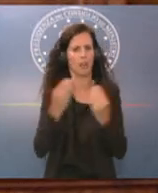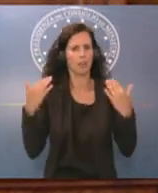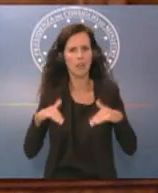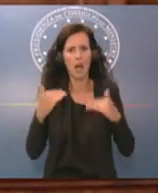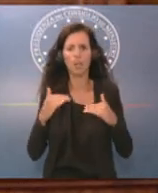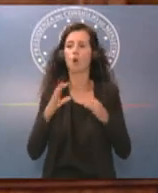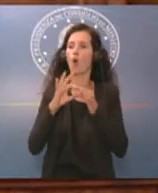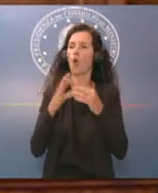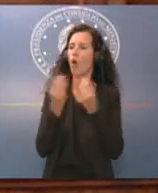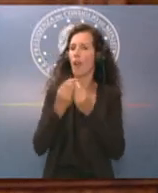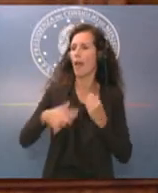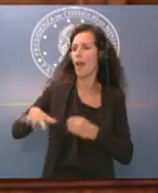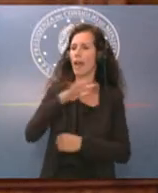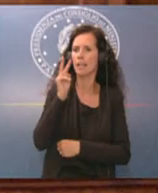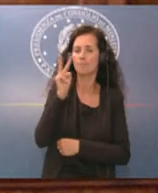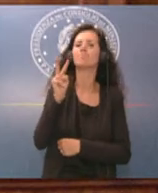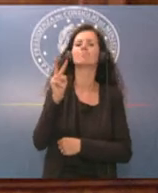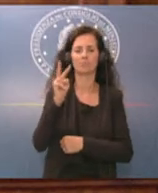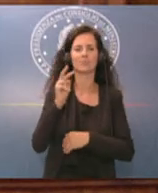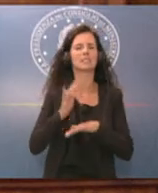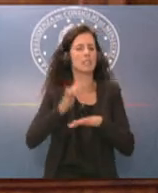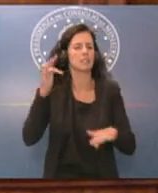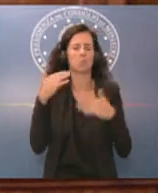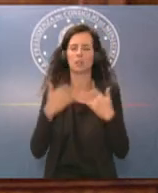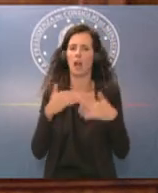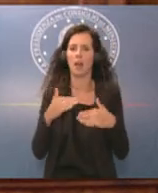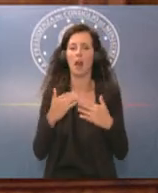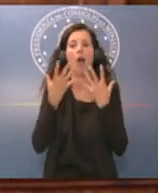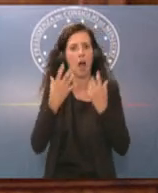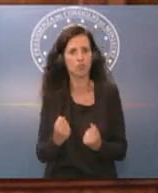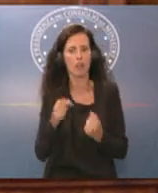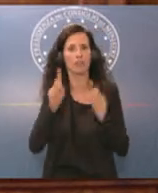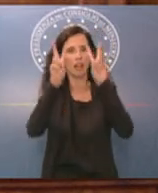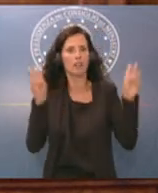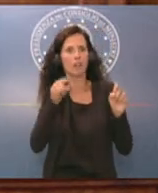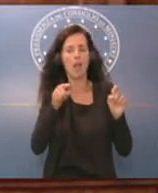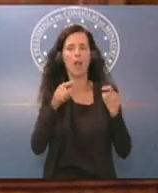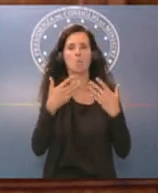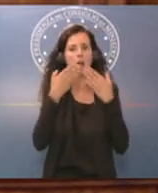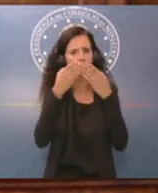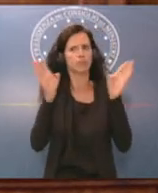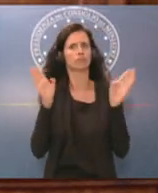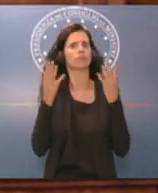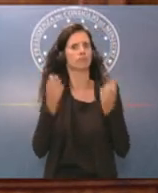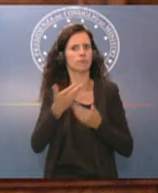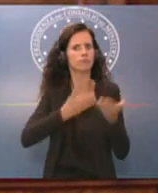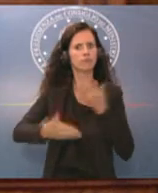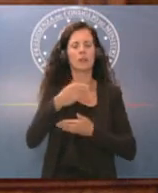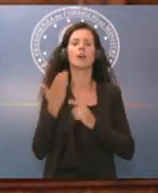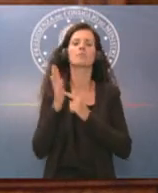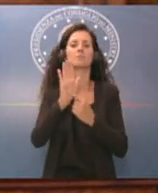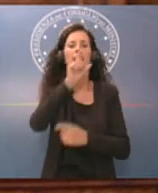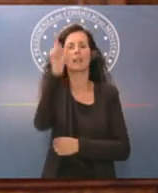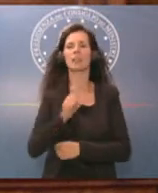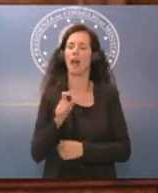una grandissima sensibilità, una grandissima apertura su questi temi che, come ripeto, rendono veramente grande il nostro Paese. Il nostro